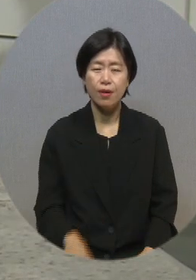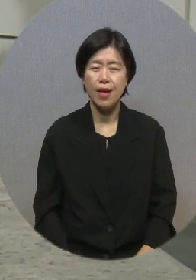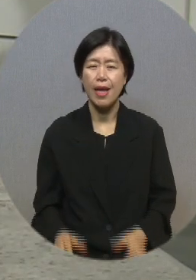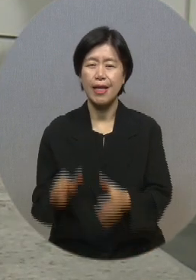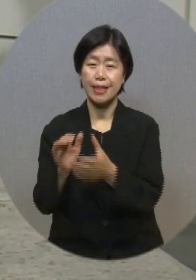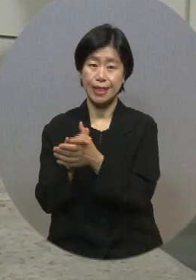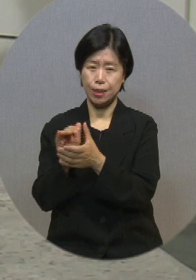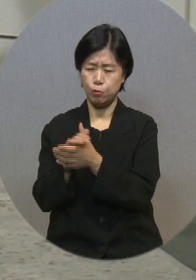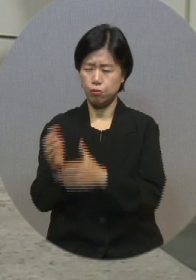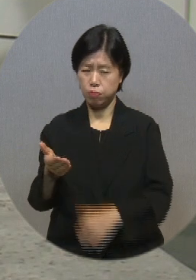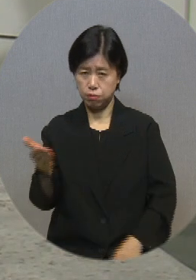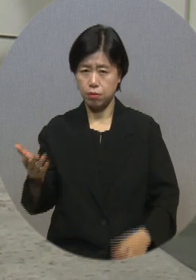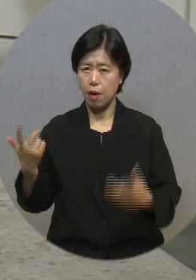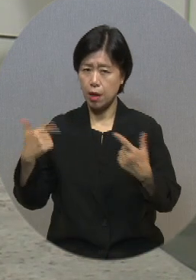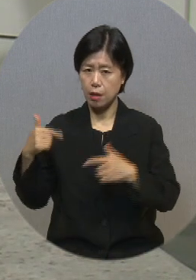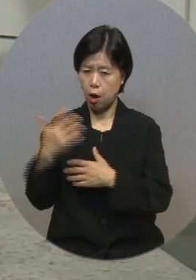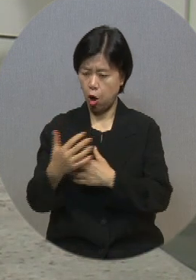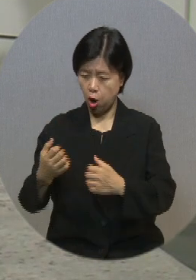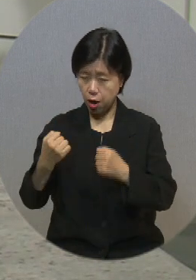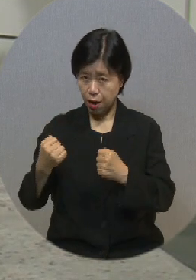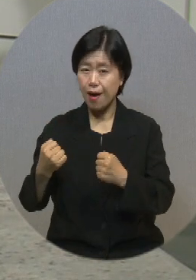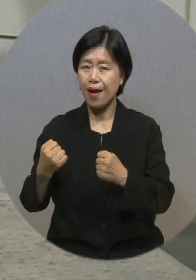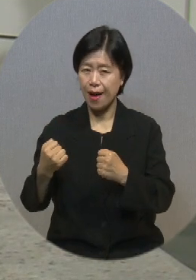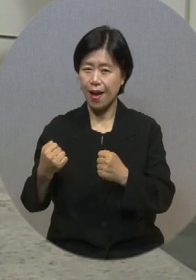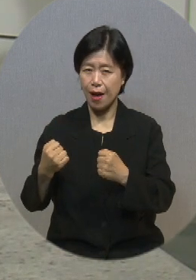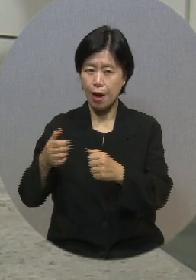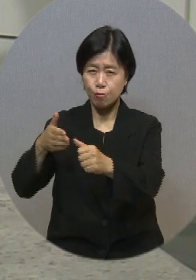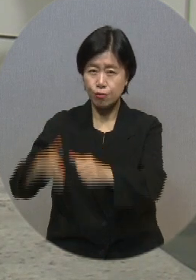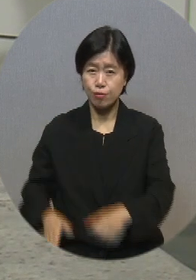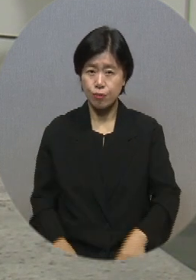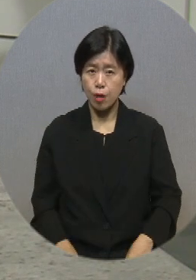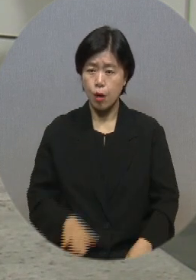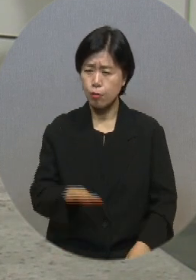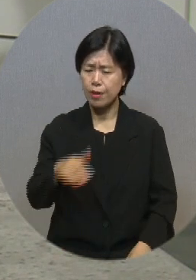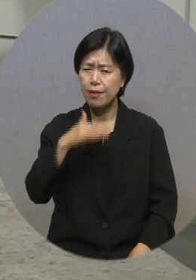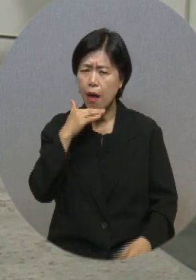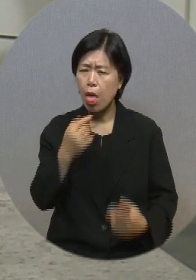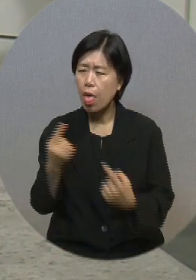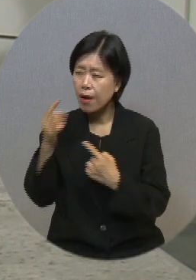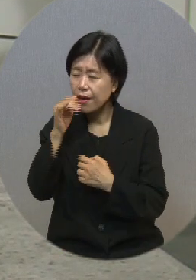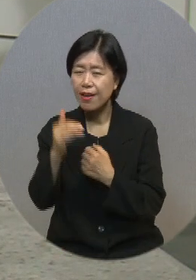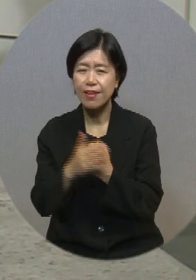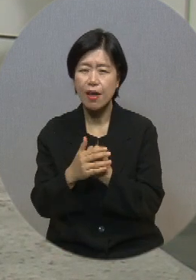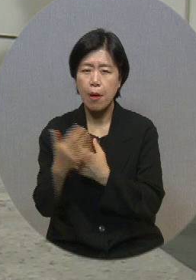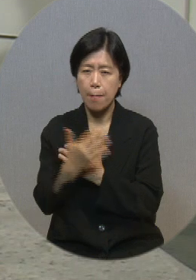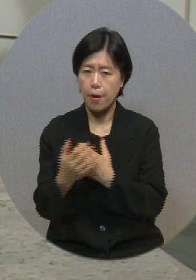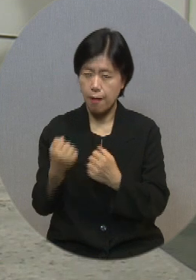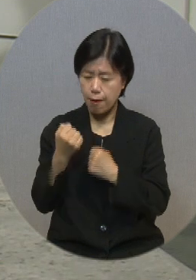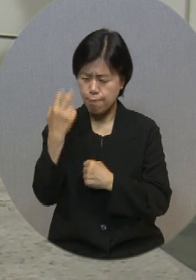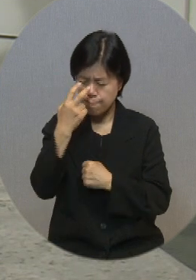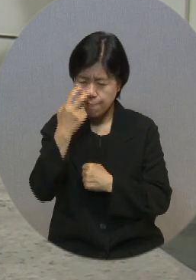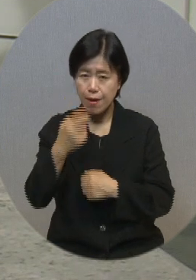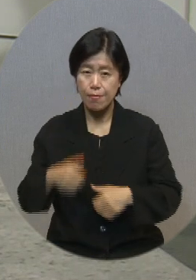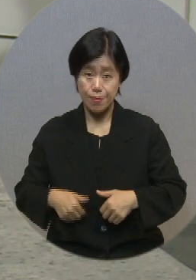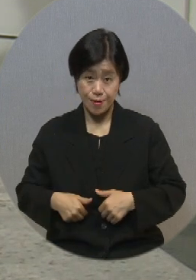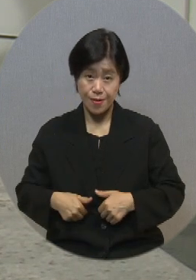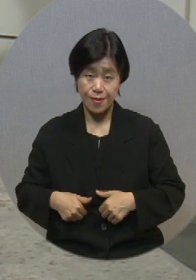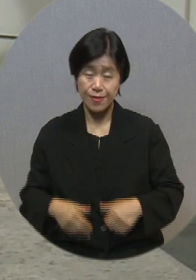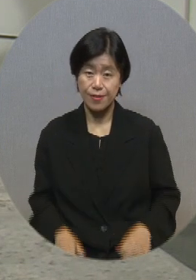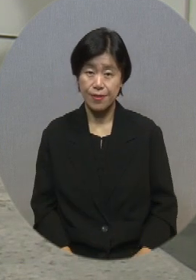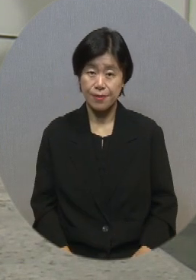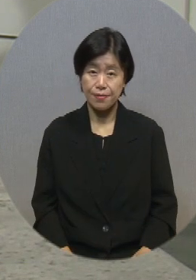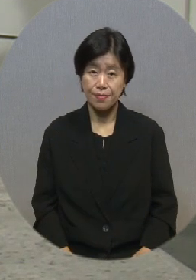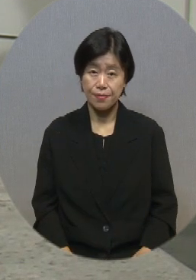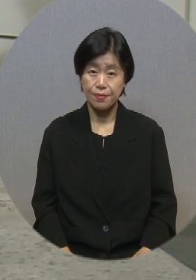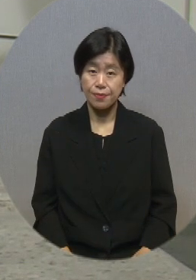친구들은 항상 건강을 지키고, 이맘때면은 이제 나이만큼 건강을 내가 챙기고, 우리 될